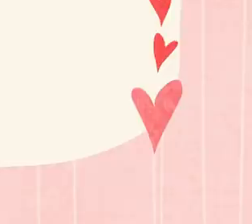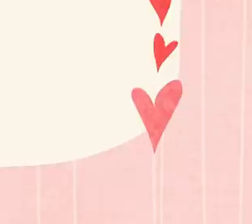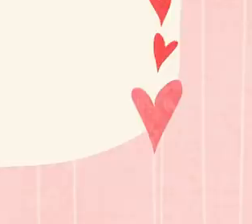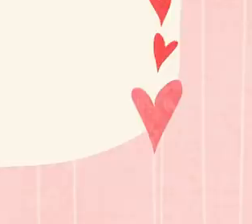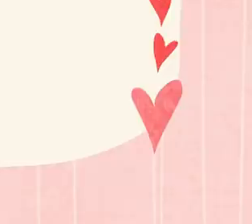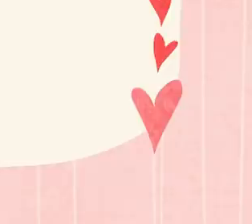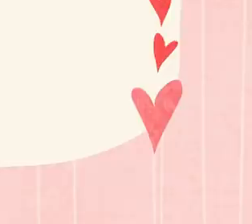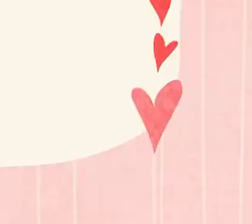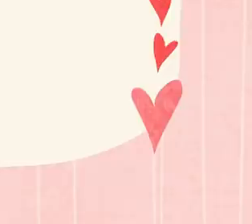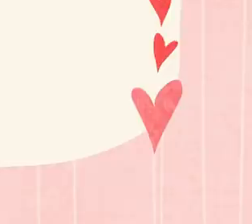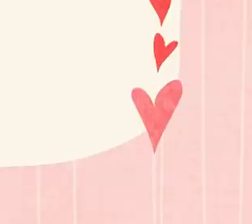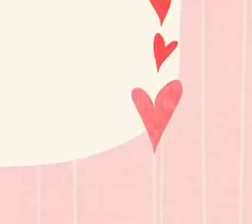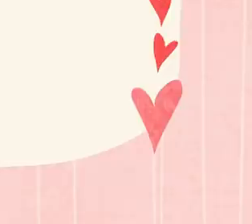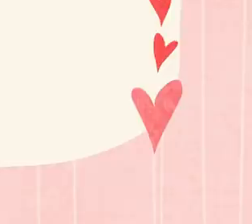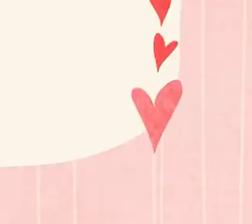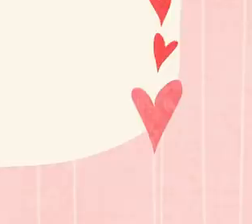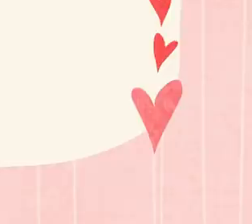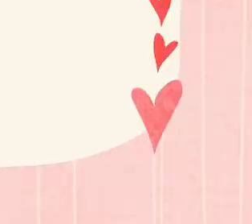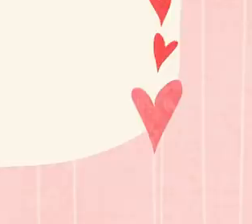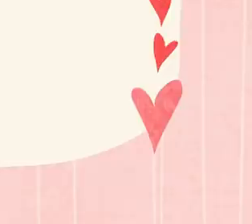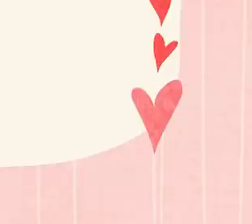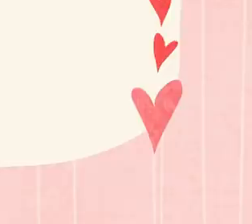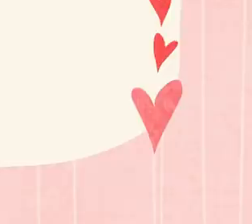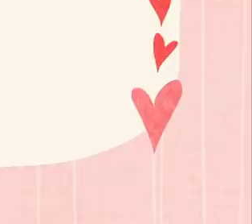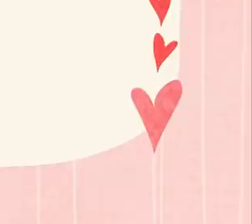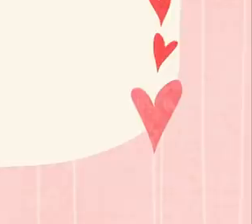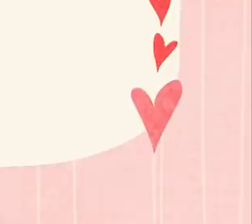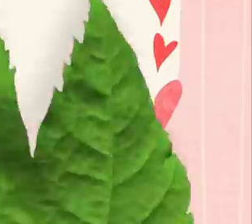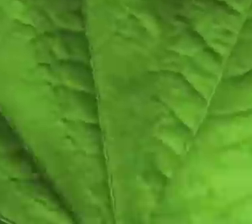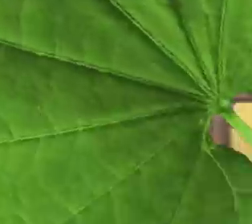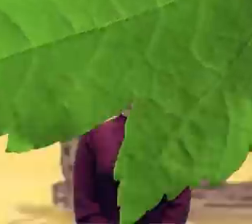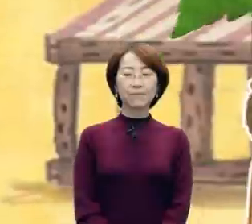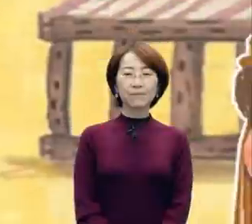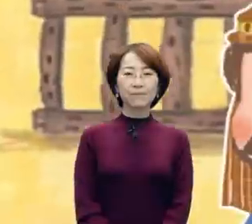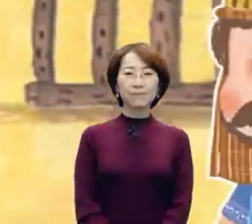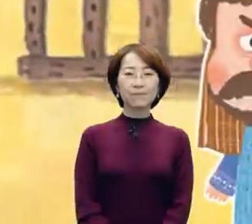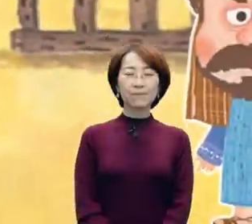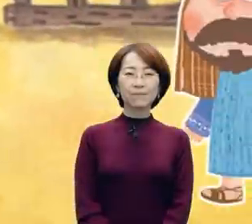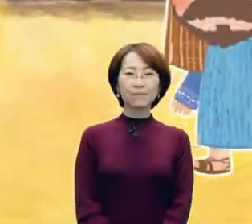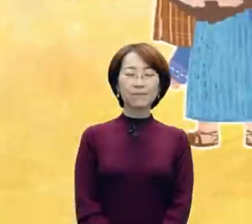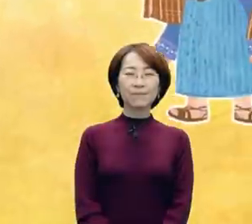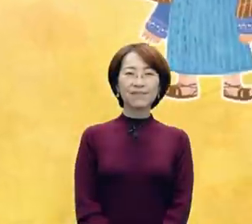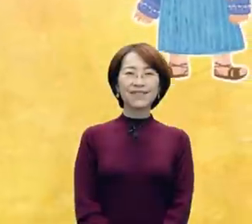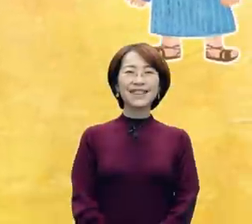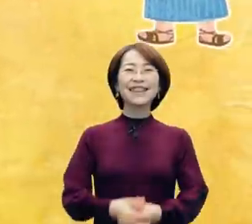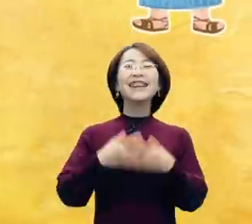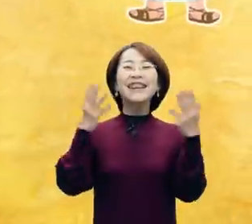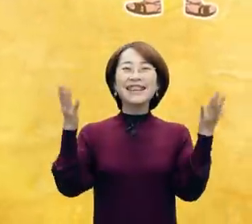준비됐나요? 말씀 속으로 슝슝!